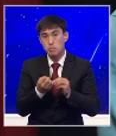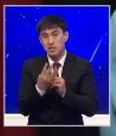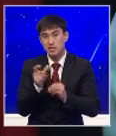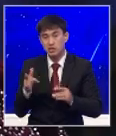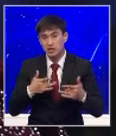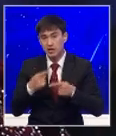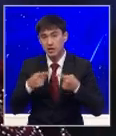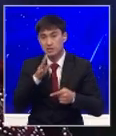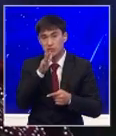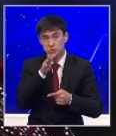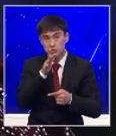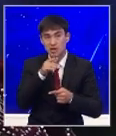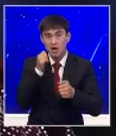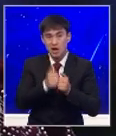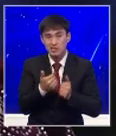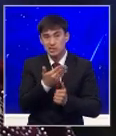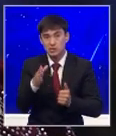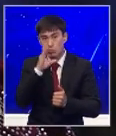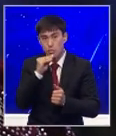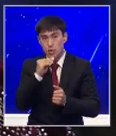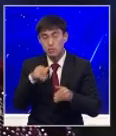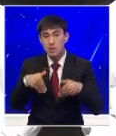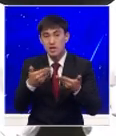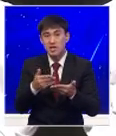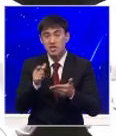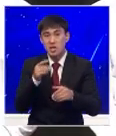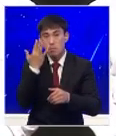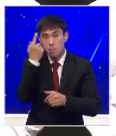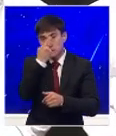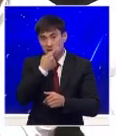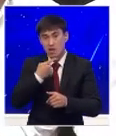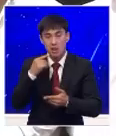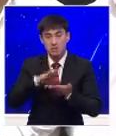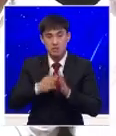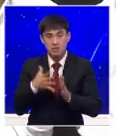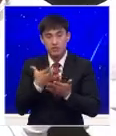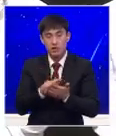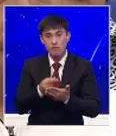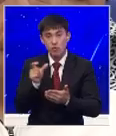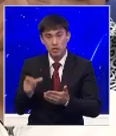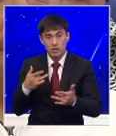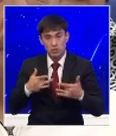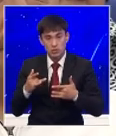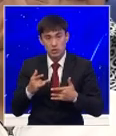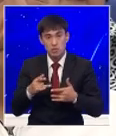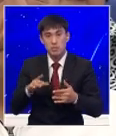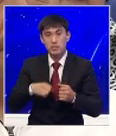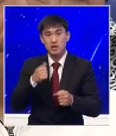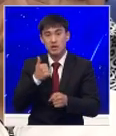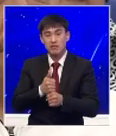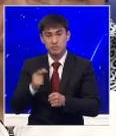артистов разного возраста и каждый из них сумел передать зрителям эмоциональное состояние своего героя и главным